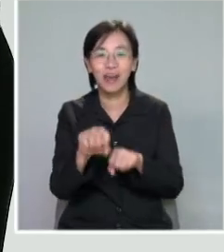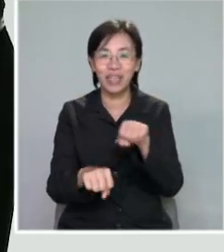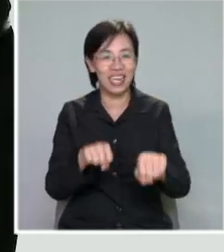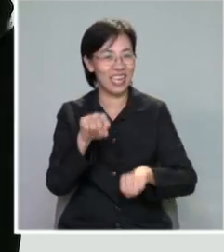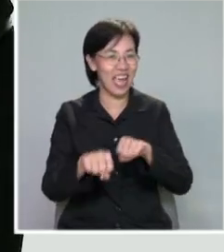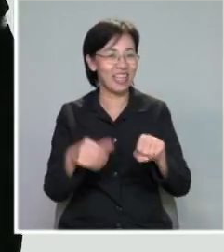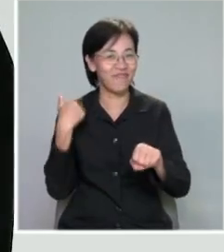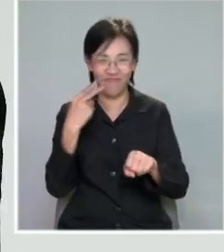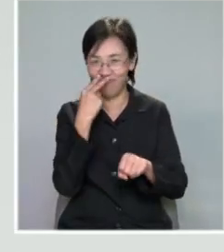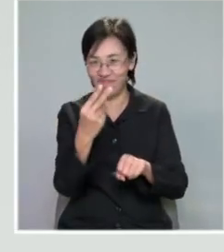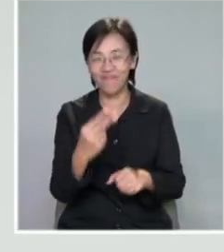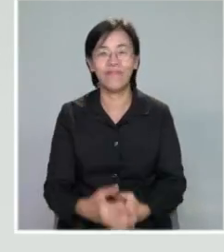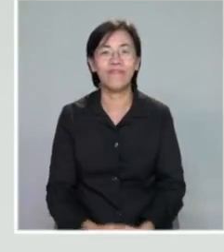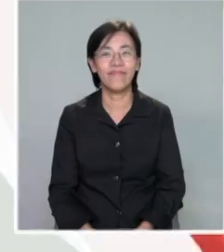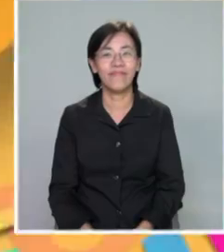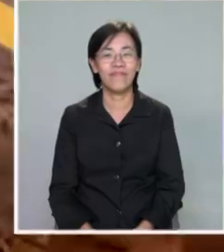เขา